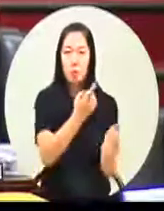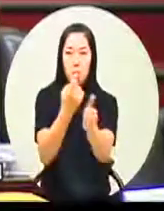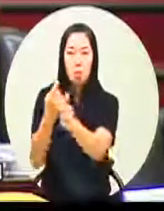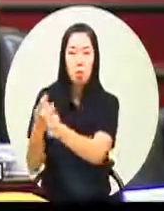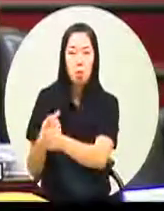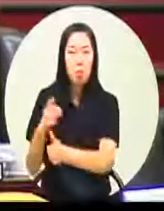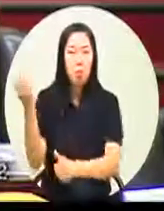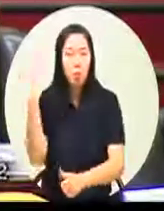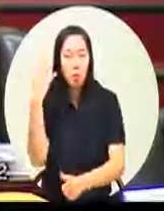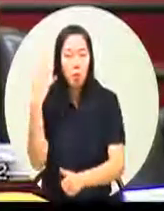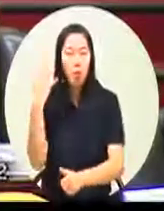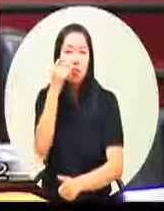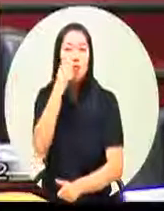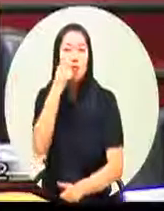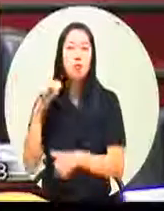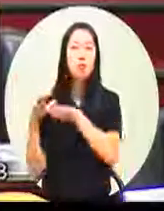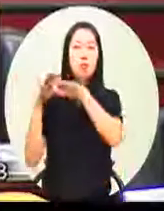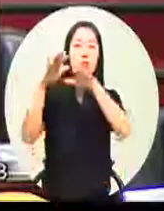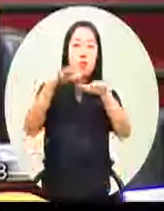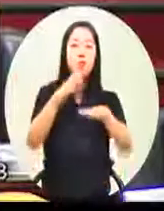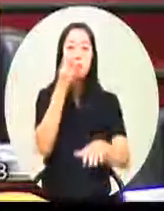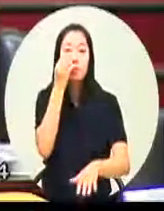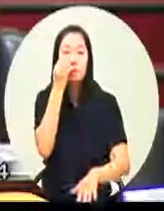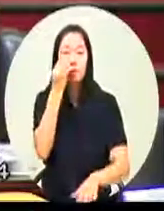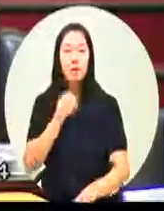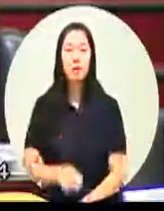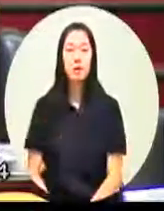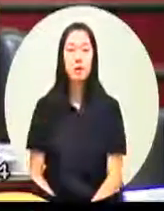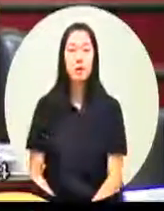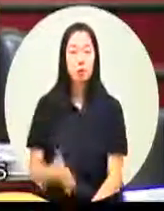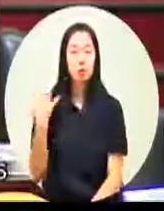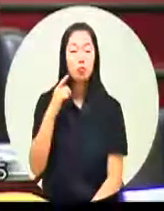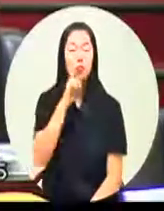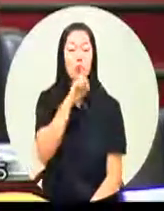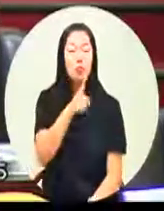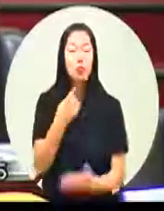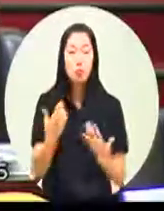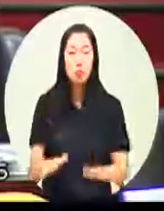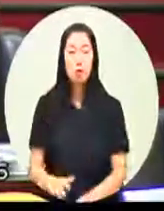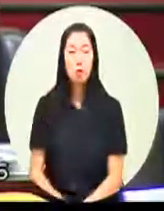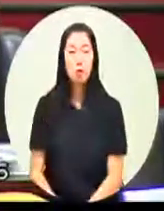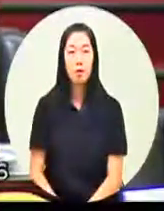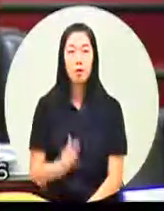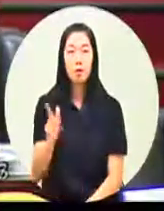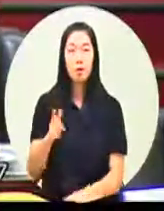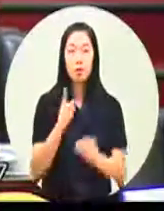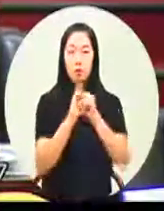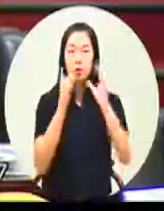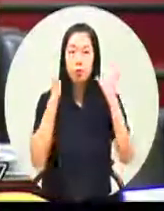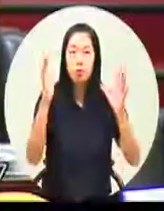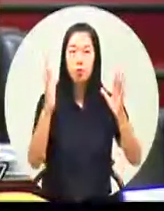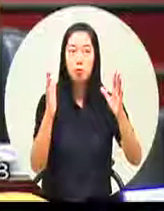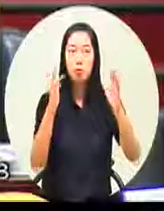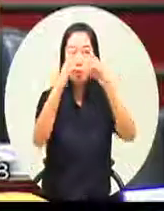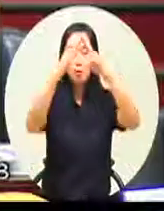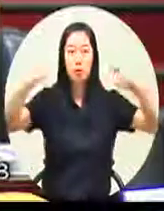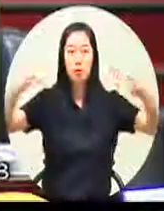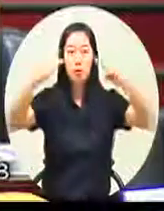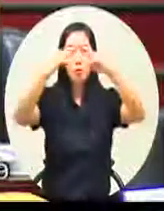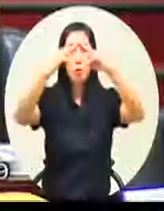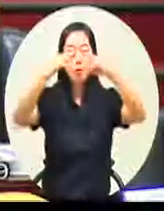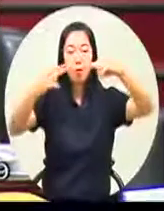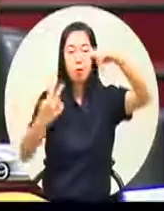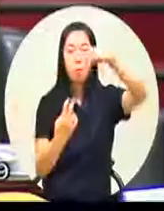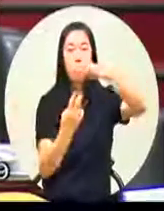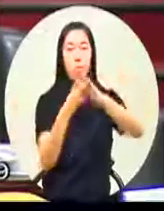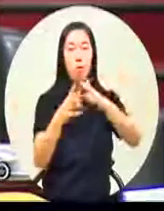光客？甚至于我上一次在这个议事厅里面我讲到，在中正亭上，在那个中政府的亭上坐一